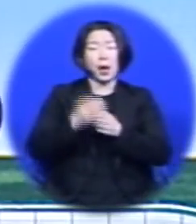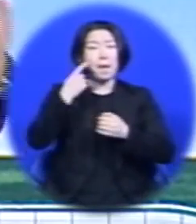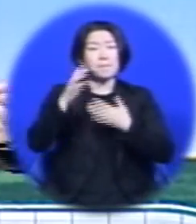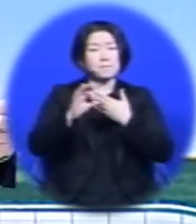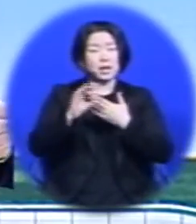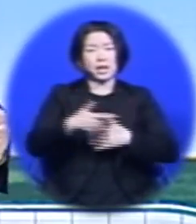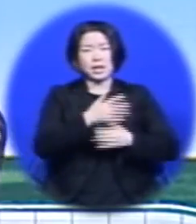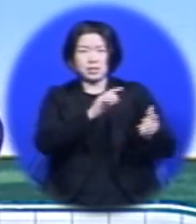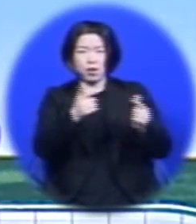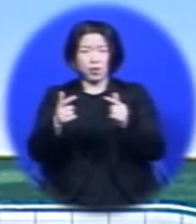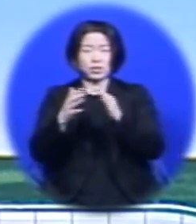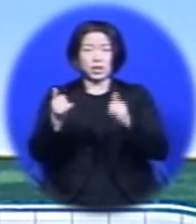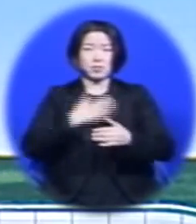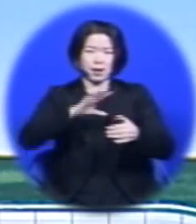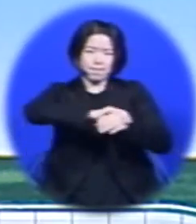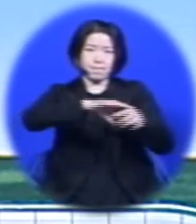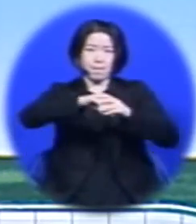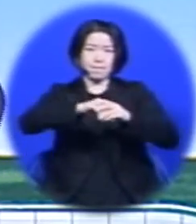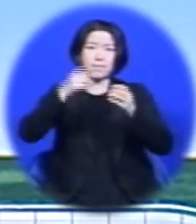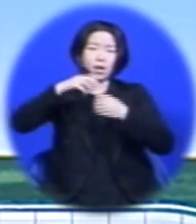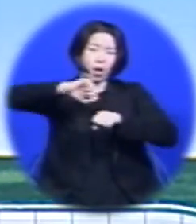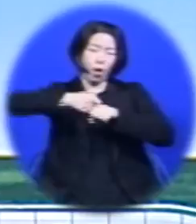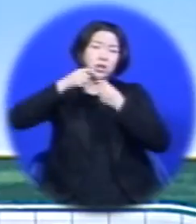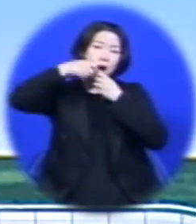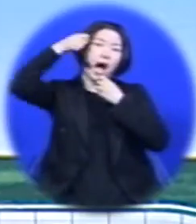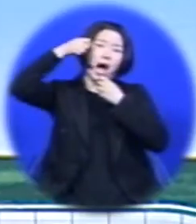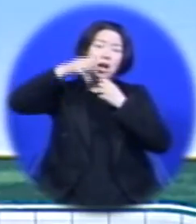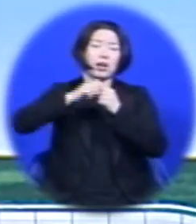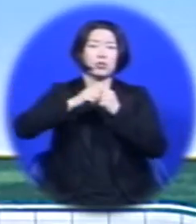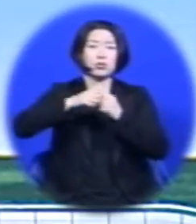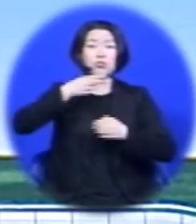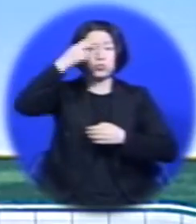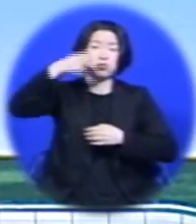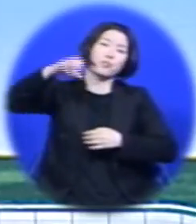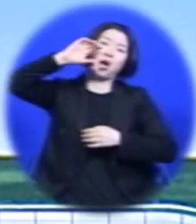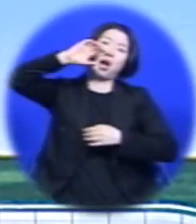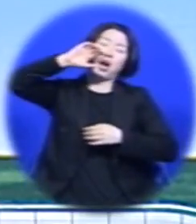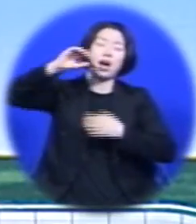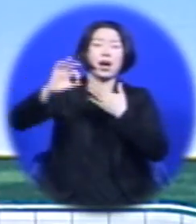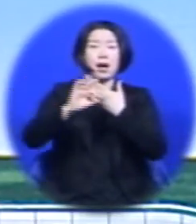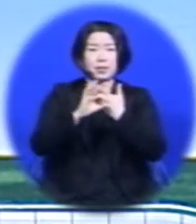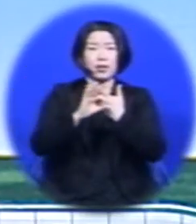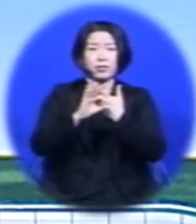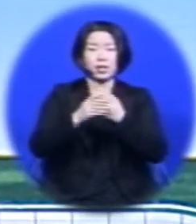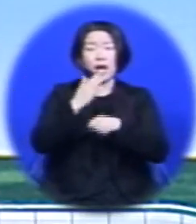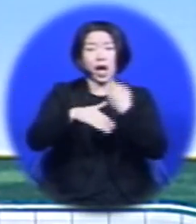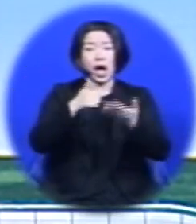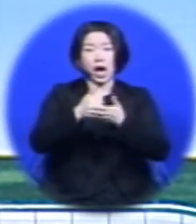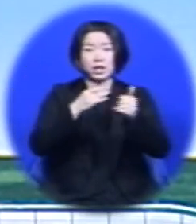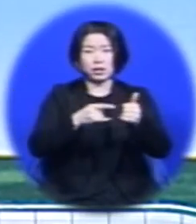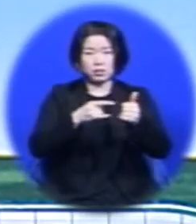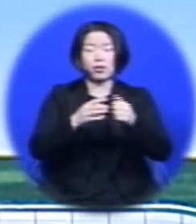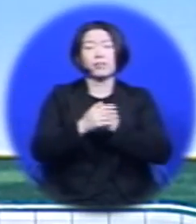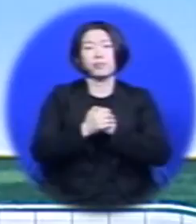여러분을 꼼짝없이 부드러워서 이불 억지로 벌리고 그리고 술을 쏟아 부어 넣으면 하나님께서